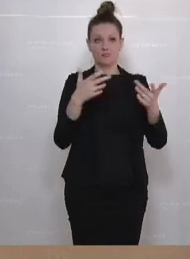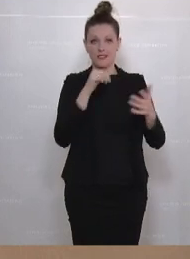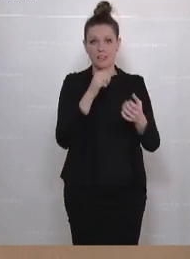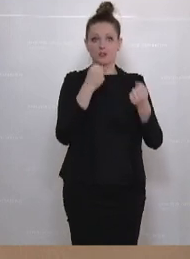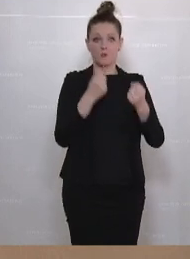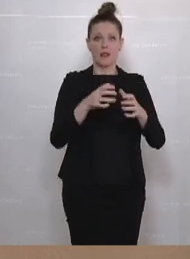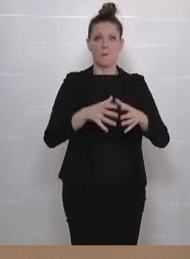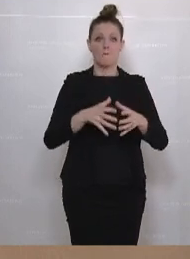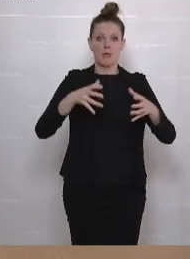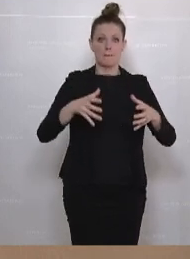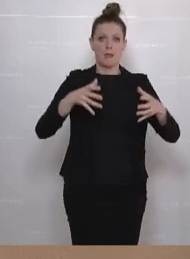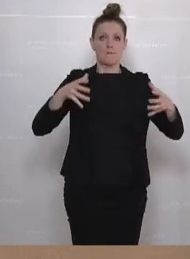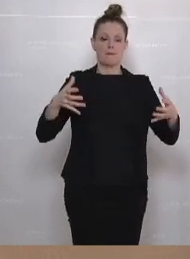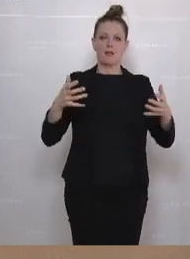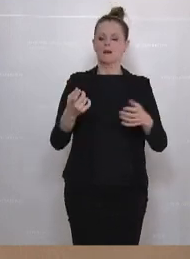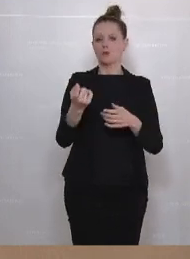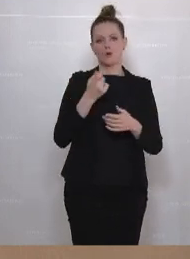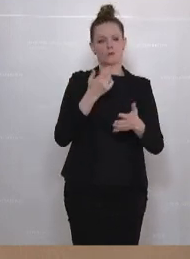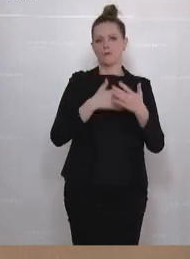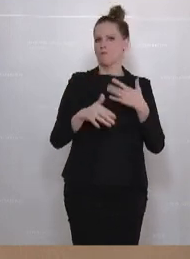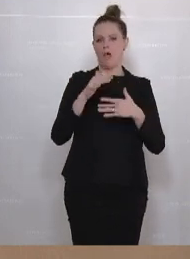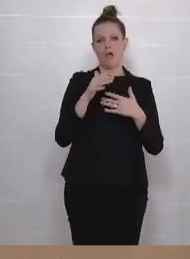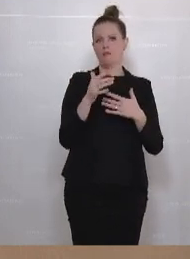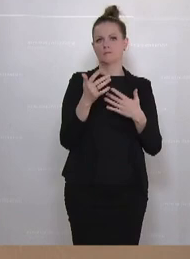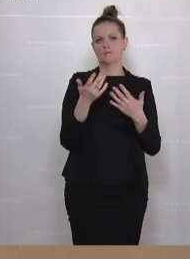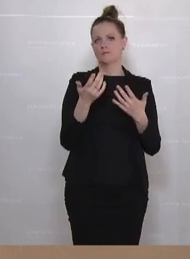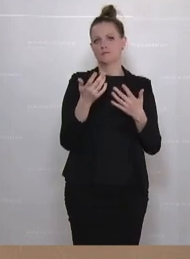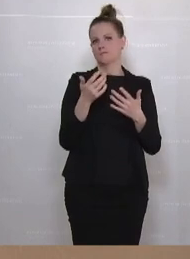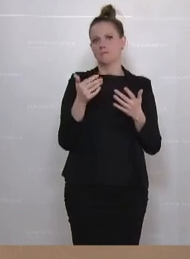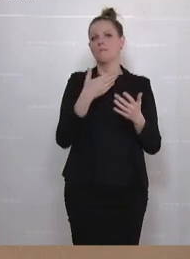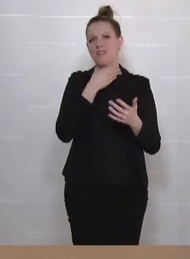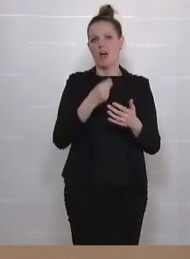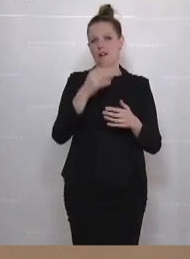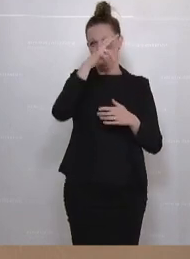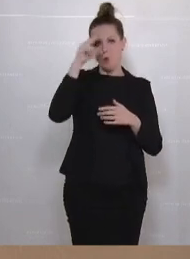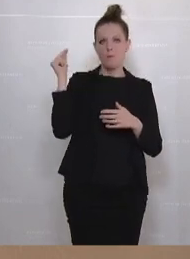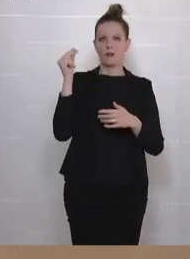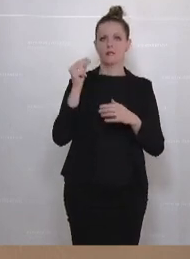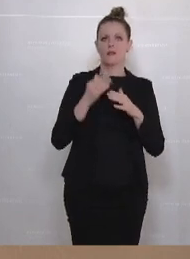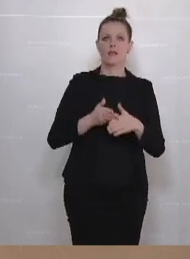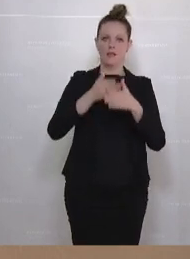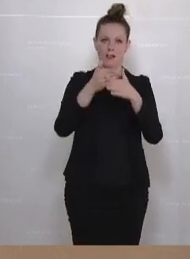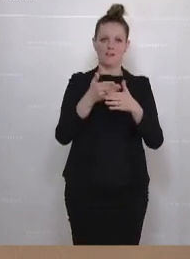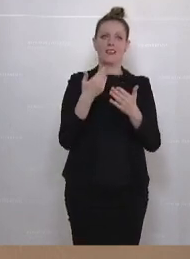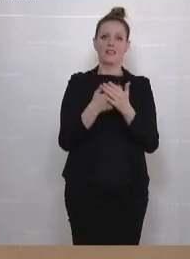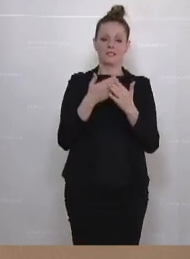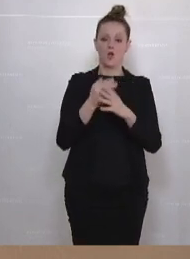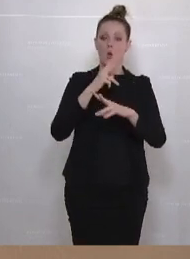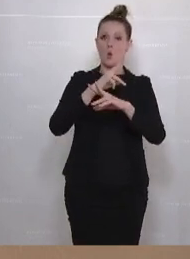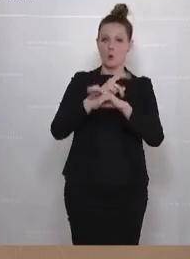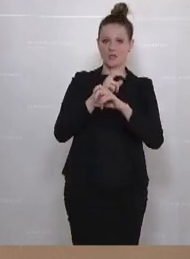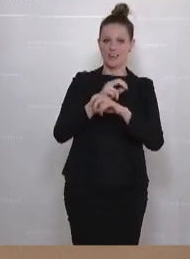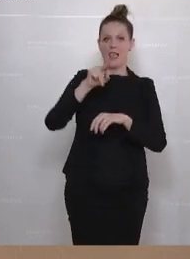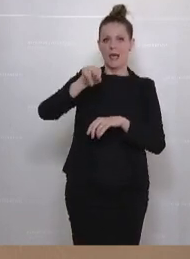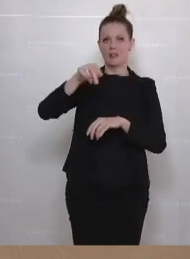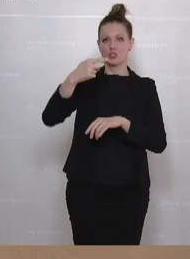und ich glaube, es wird dann mehr geben an Bedarf an humanitärer Hilfe, und mit diesen 13,5 Millionen haben wir den österreichischen NGOs, den ich an dieser